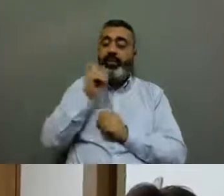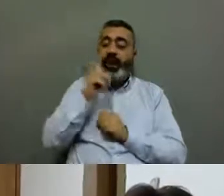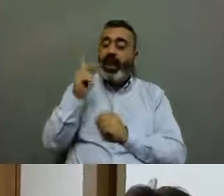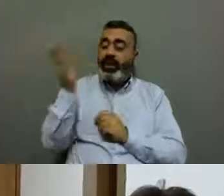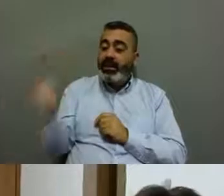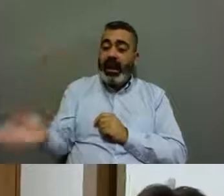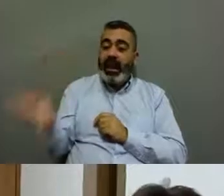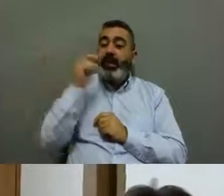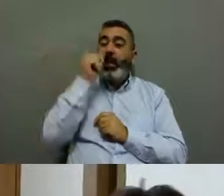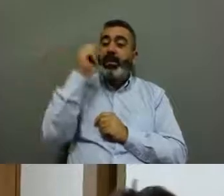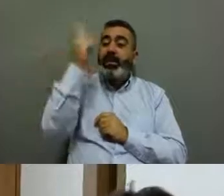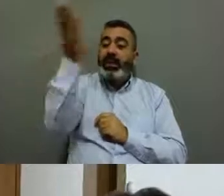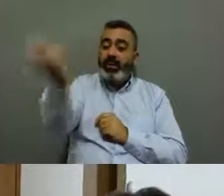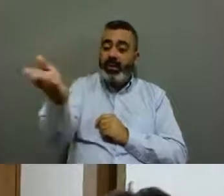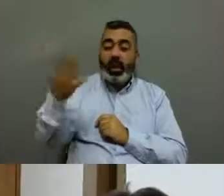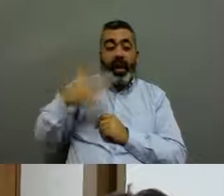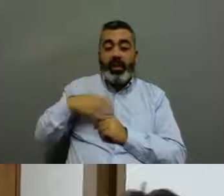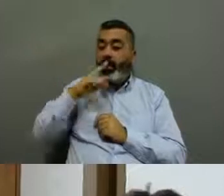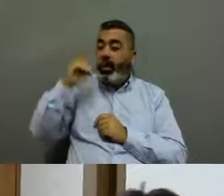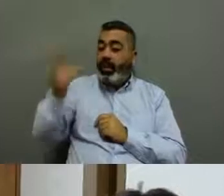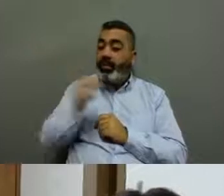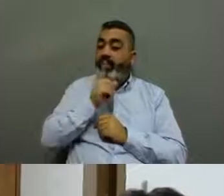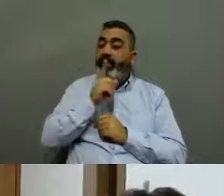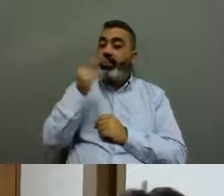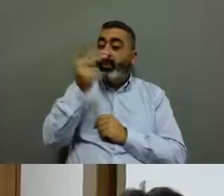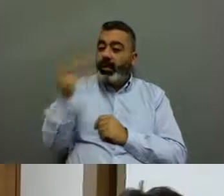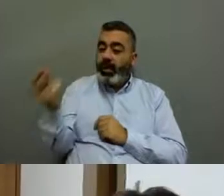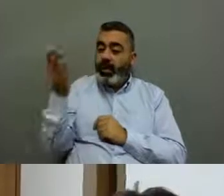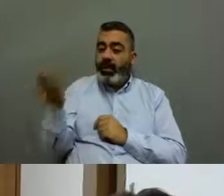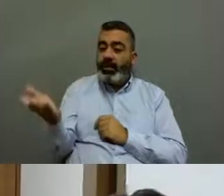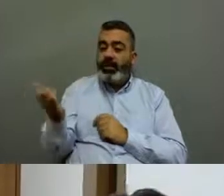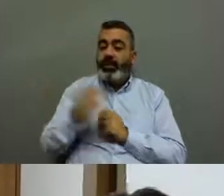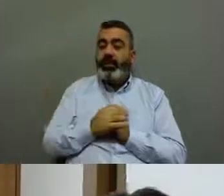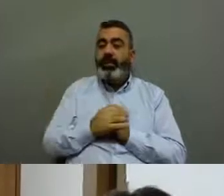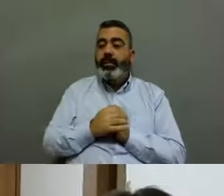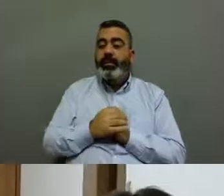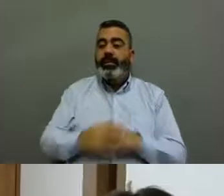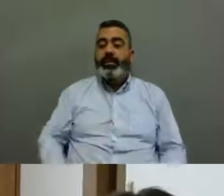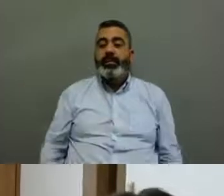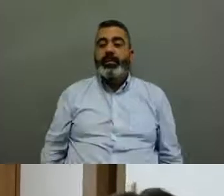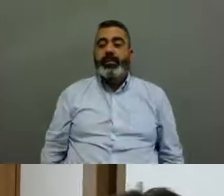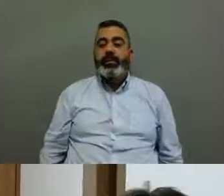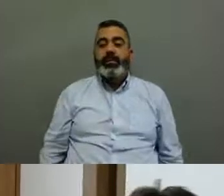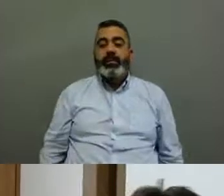κύριος Κίτσιος, αν έχετε να πείτε κάτι σε σχέση με αυτό το ερώτημα.